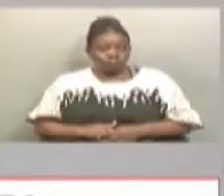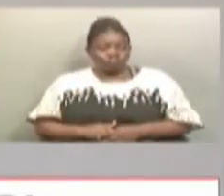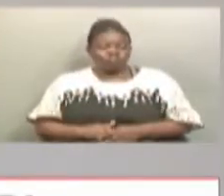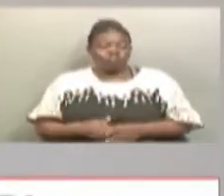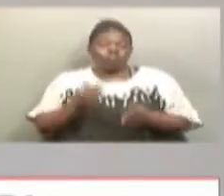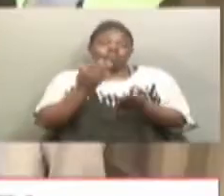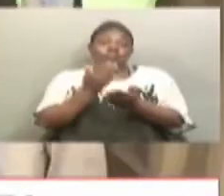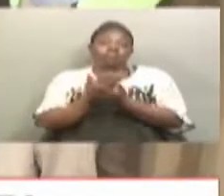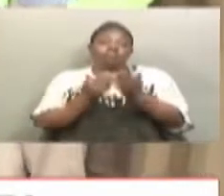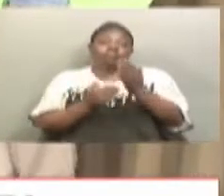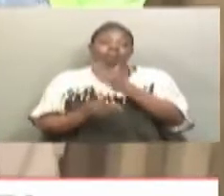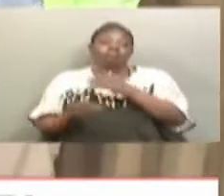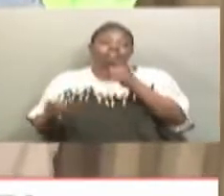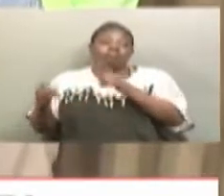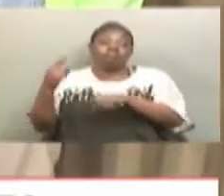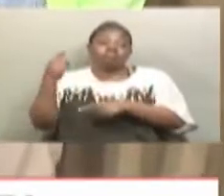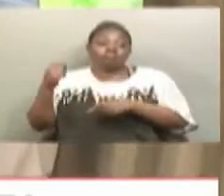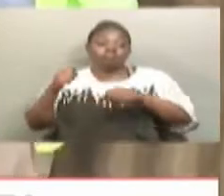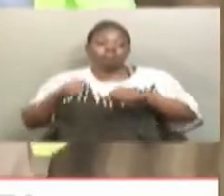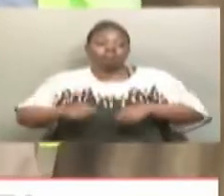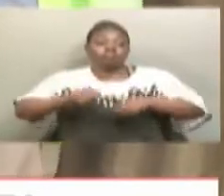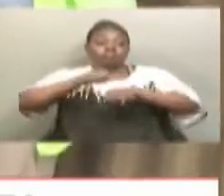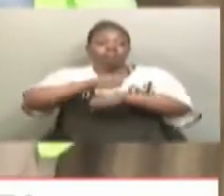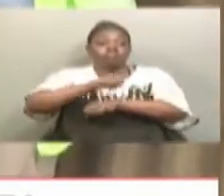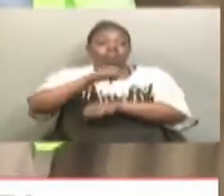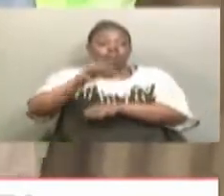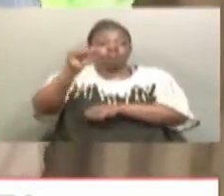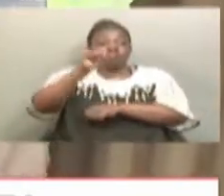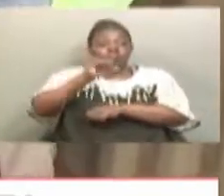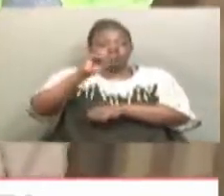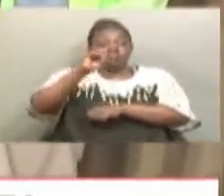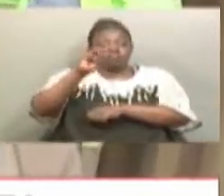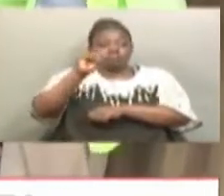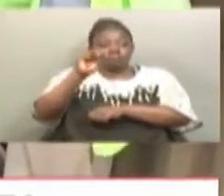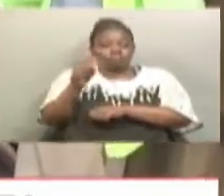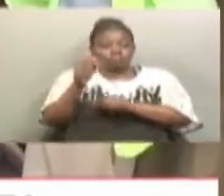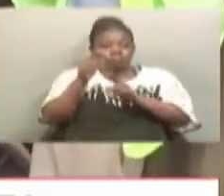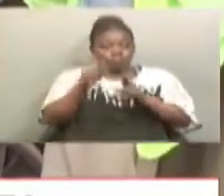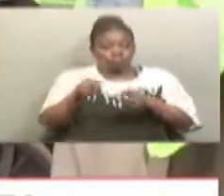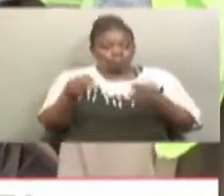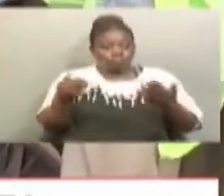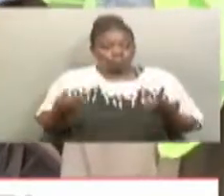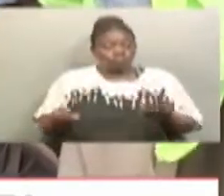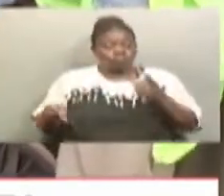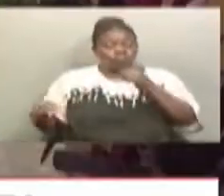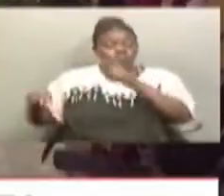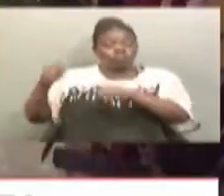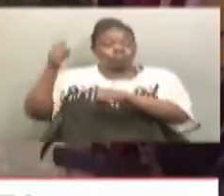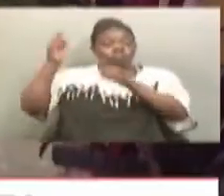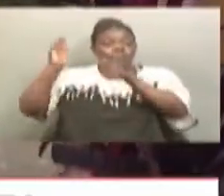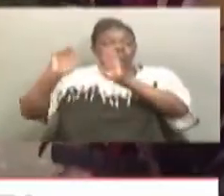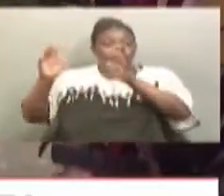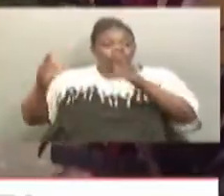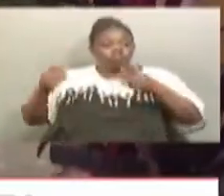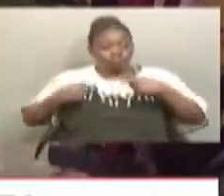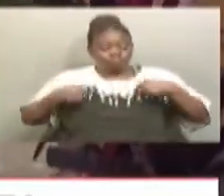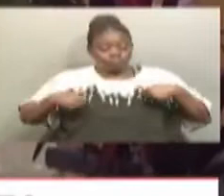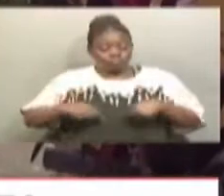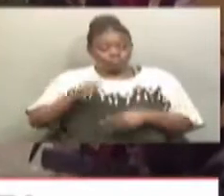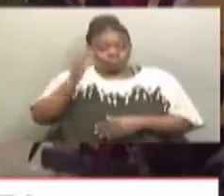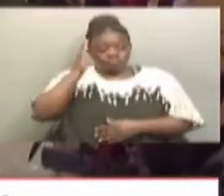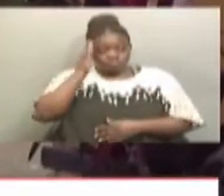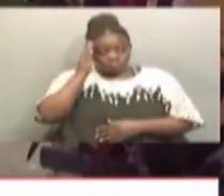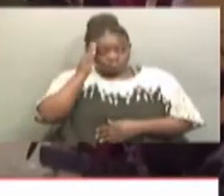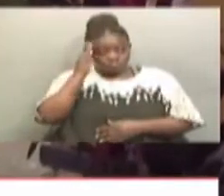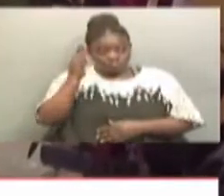Katonda nti ajja kupita. Akulira essomero Simon Gwocha naye agambye nti basuubira Kyagera okuyita obulungi.